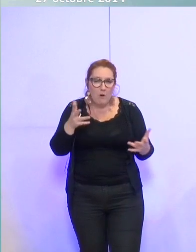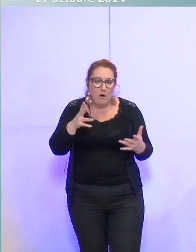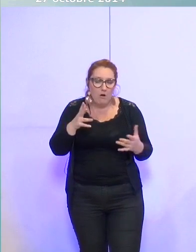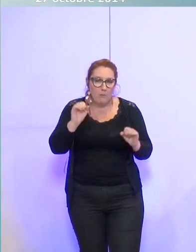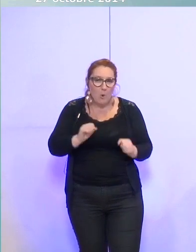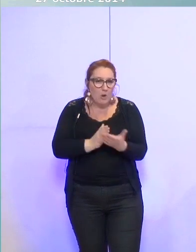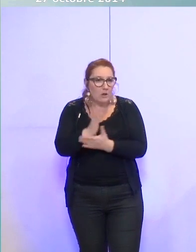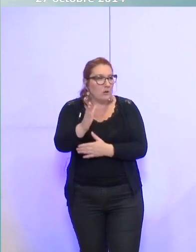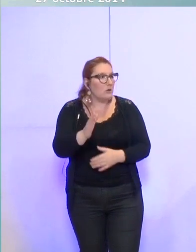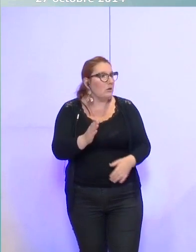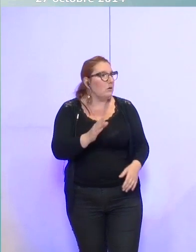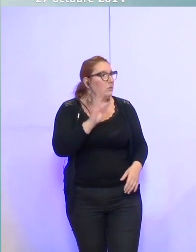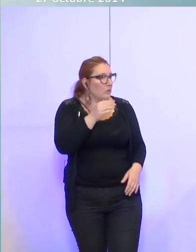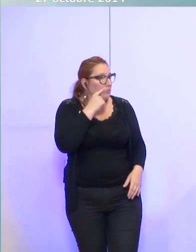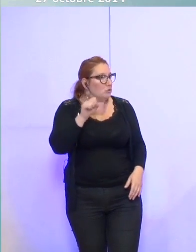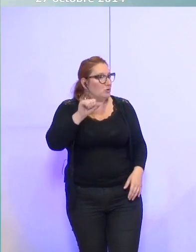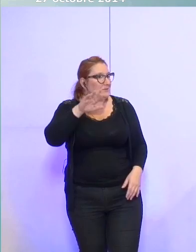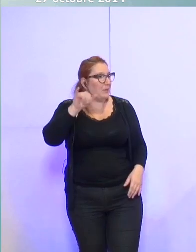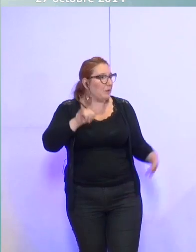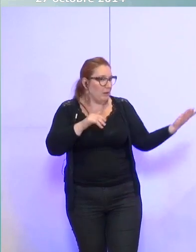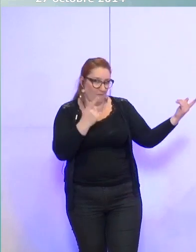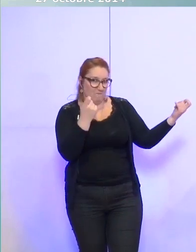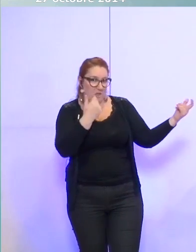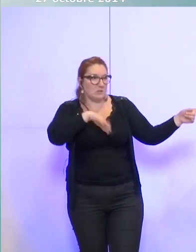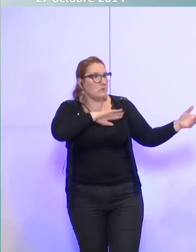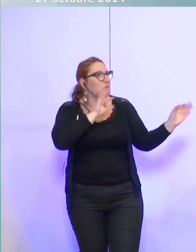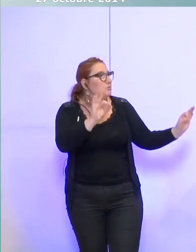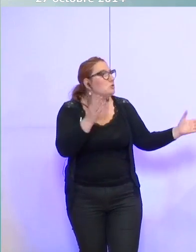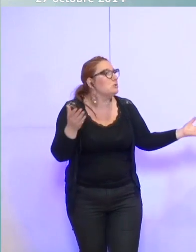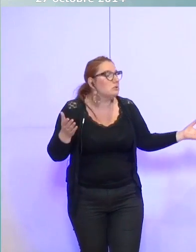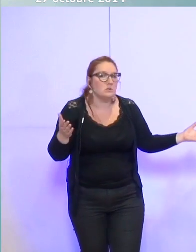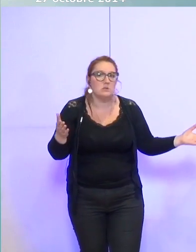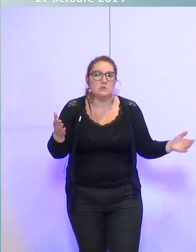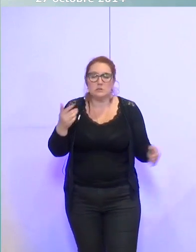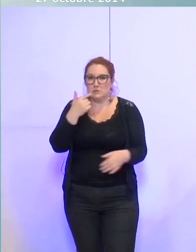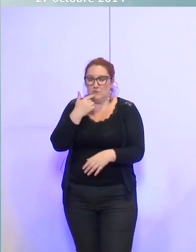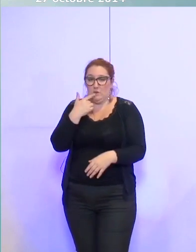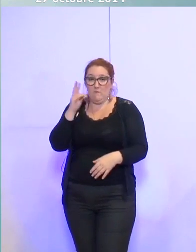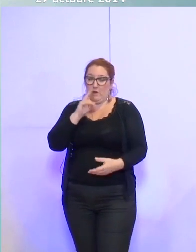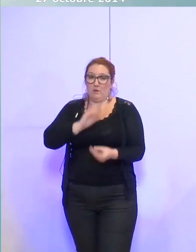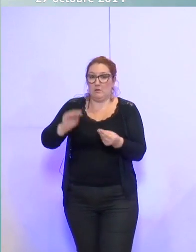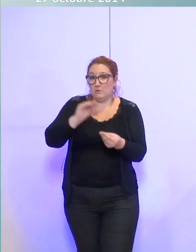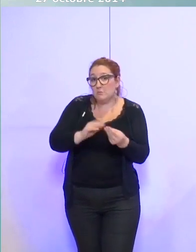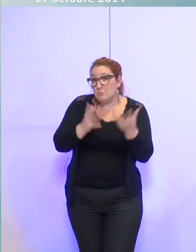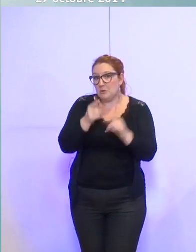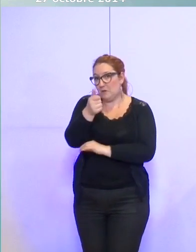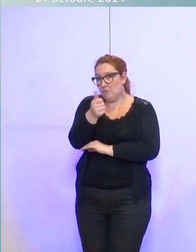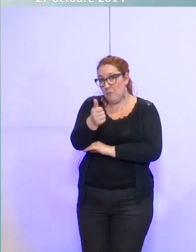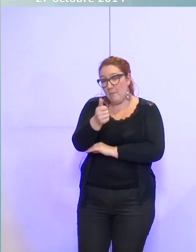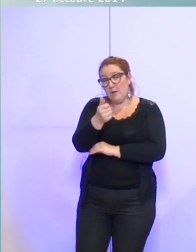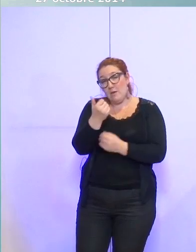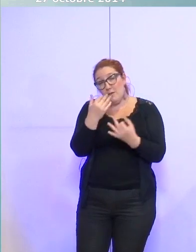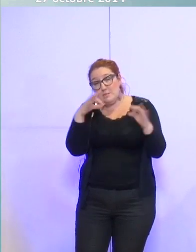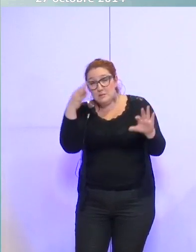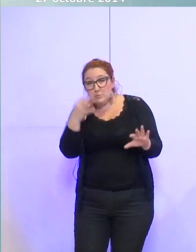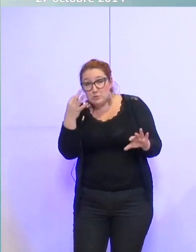de... Si, M. Hakim Sabri, on est bien d'accord, il est bien adjoint aux finances. Alors la question qui va se poser, c'est est-ce que vous allez devoir augmenter encore de 10